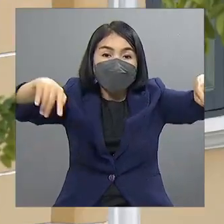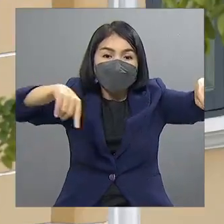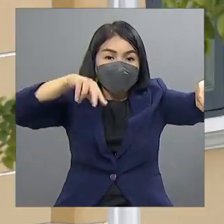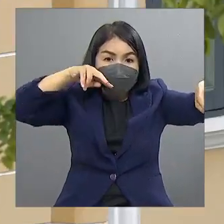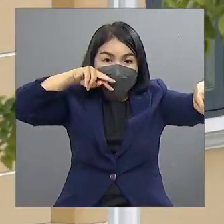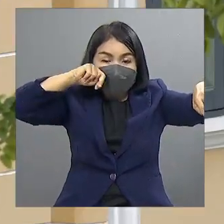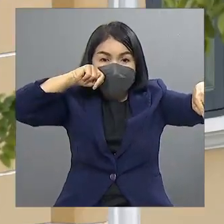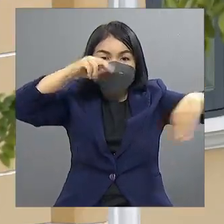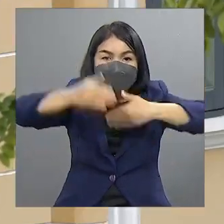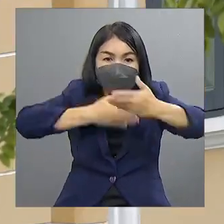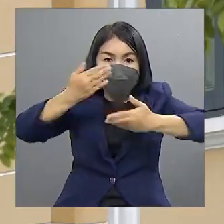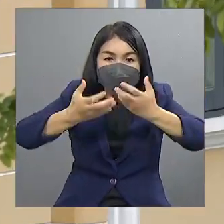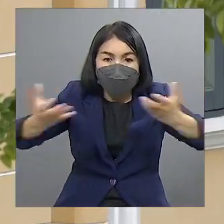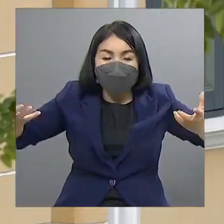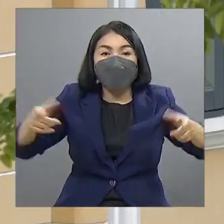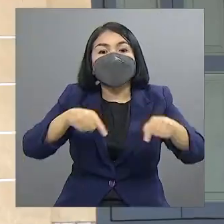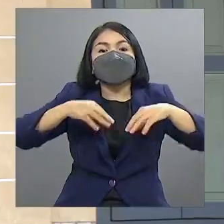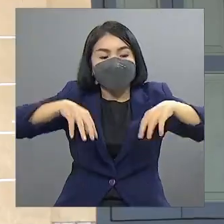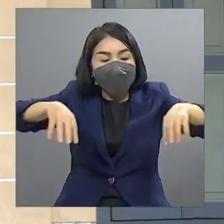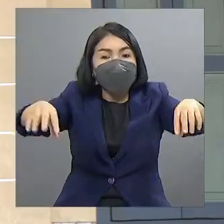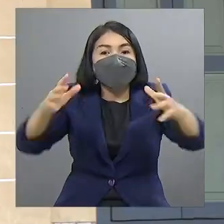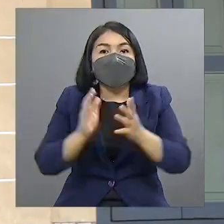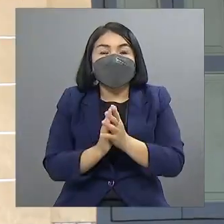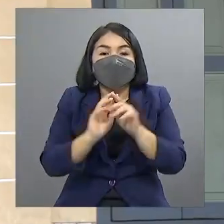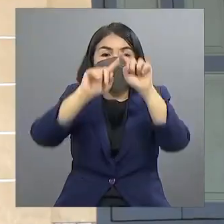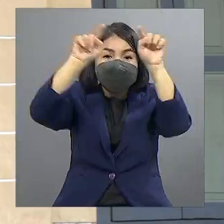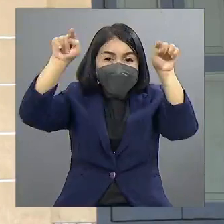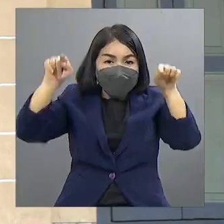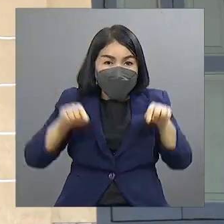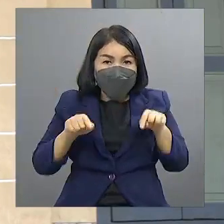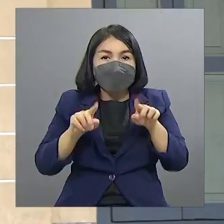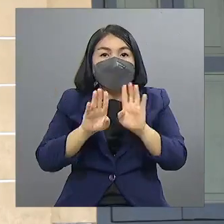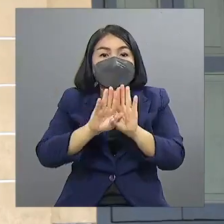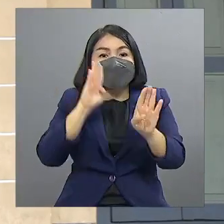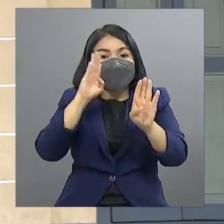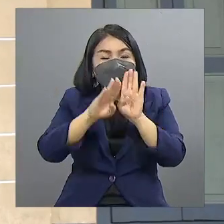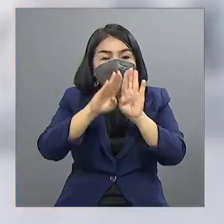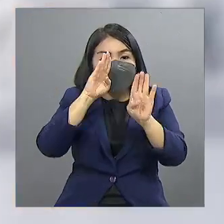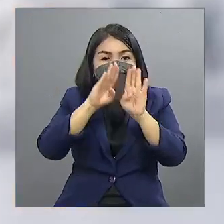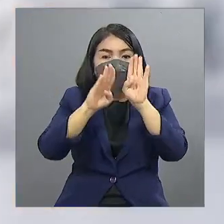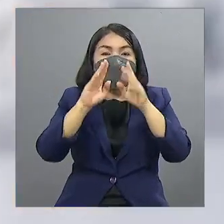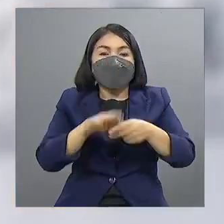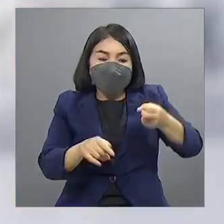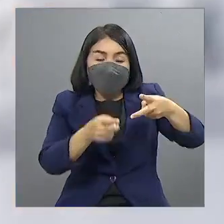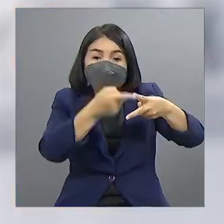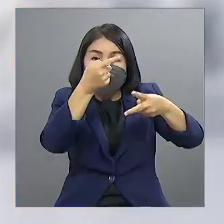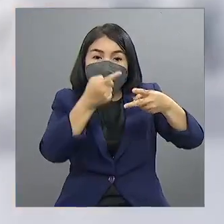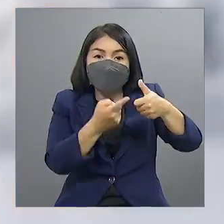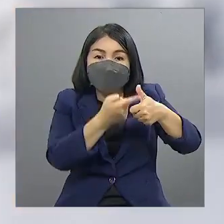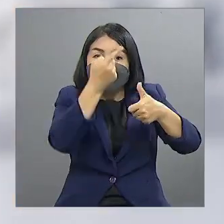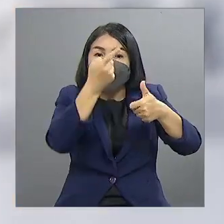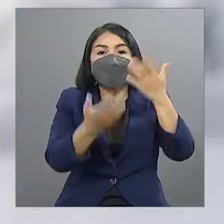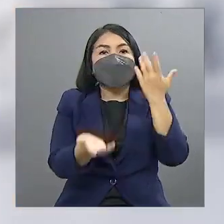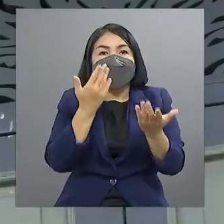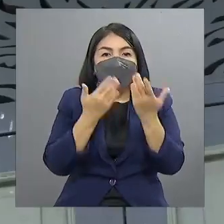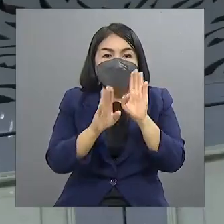แถวชั้นล่างนั้นมีหน้าต่างตัดเป็นสี่เหลี่ยมประตูเป็นบานเฟี้ยมไม้ส่วนชั้นบนแต่ละคูหามีหน้าต่าง2ช่องเป็นหน้าต่